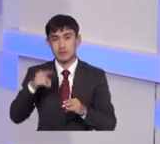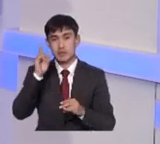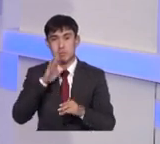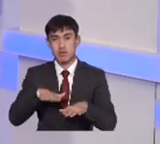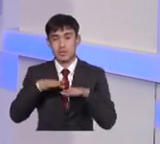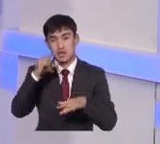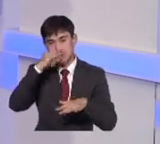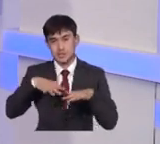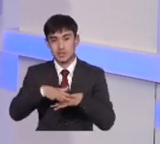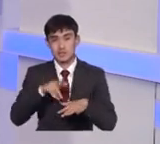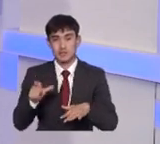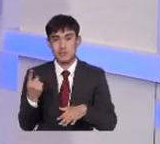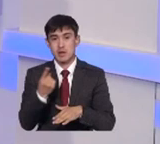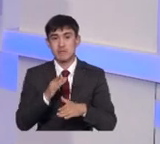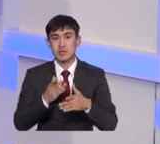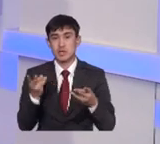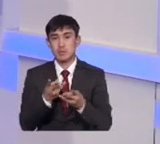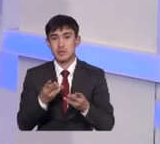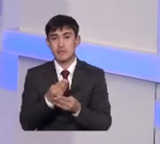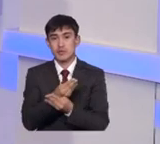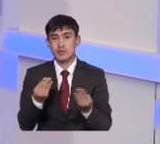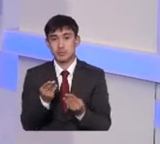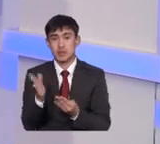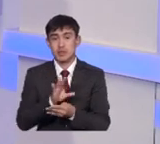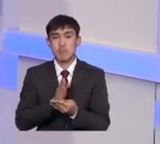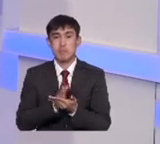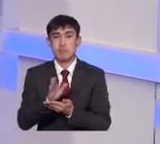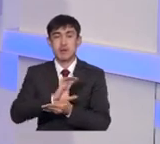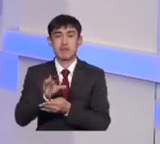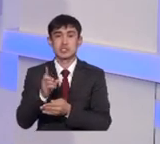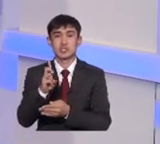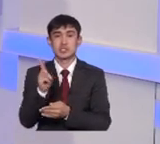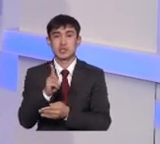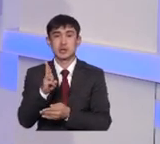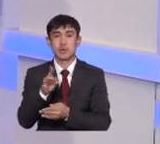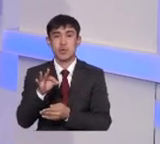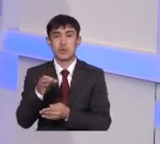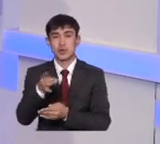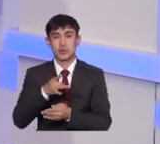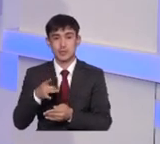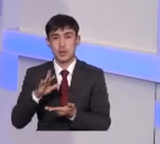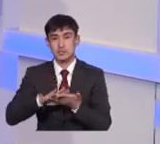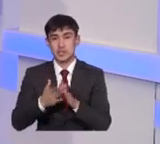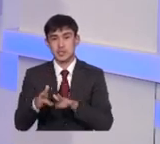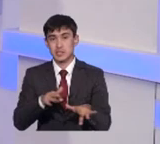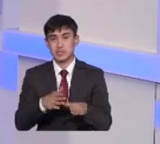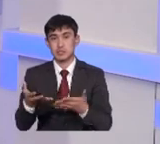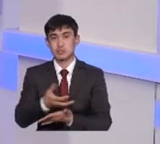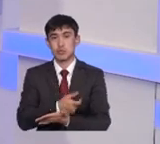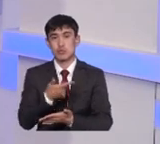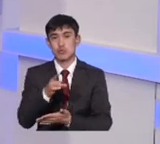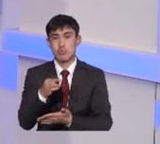паводков казахстанцев первый поток необходимых вещей был направлен в западно-казахстанский регион как обстоят дела со сбором